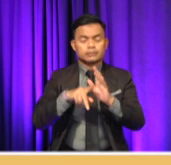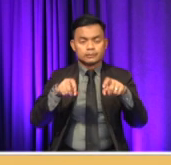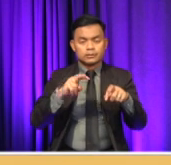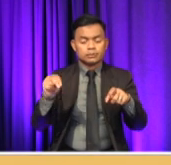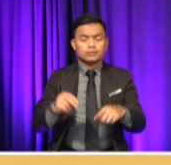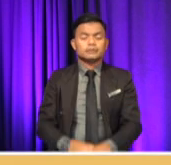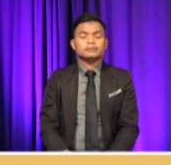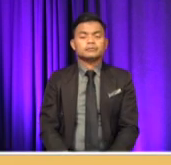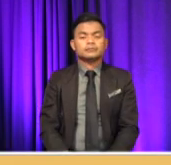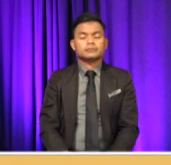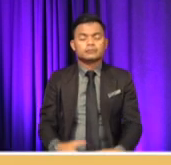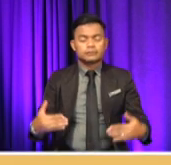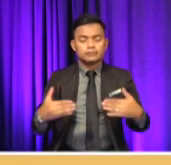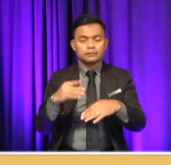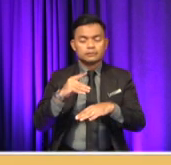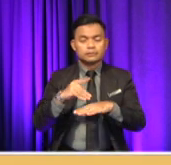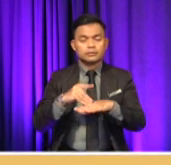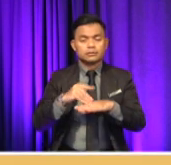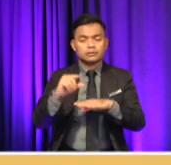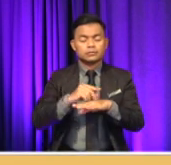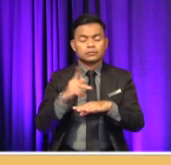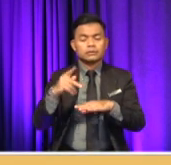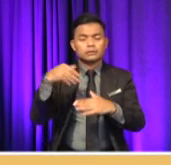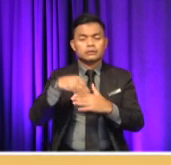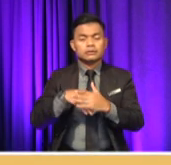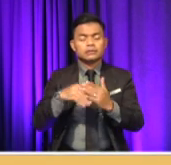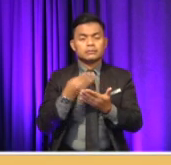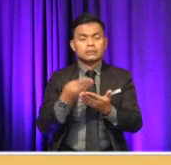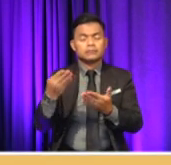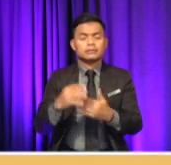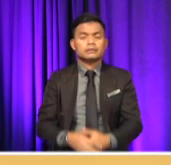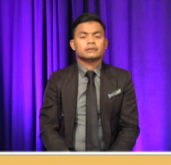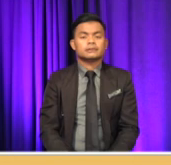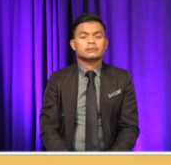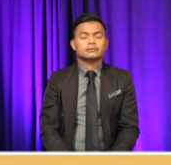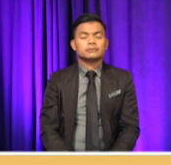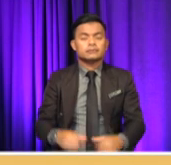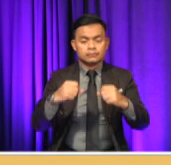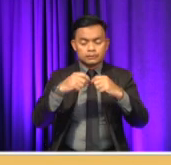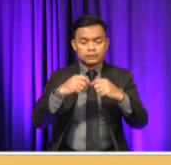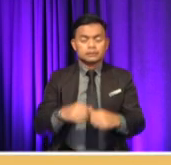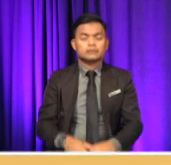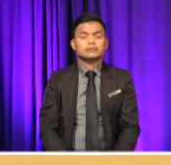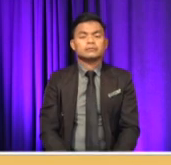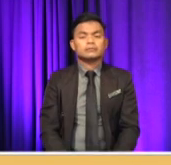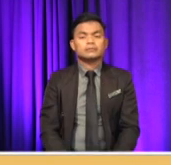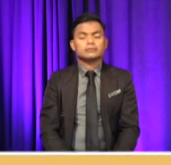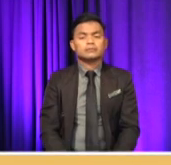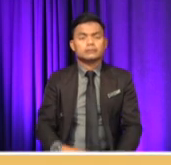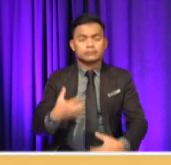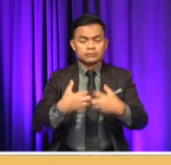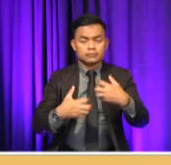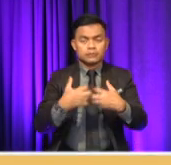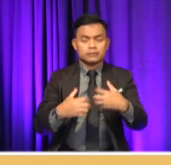Oh ini banyak digunakan dalam barang elektronik peralatan domestik alat-alat telekomunikasi misin-micin